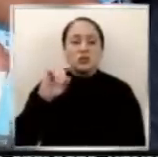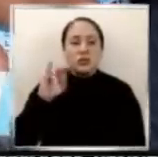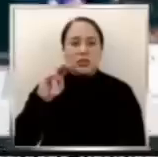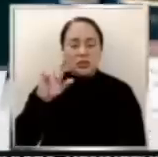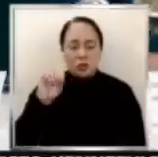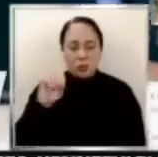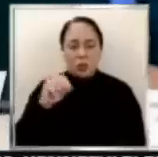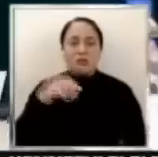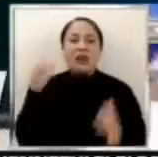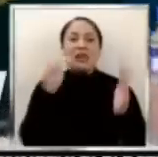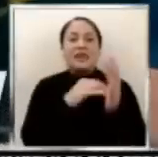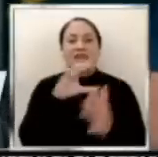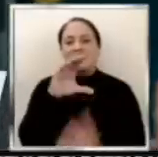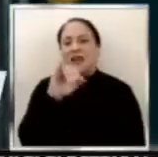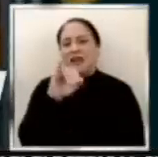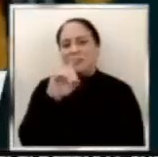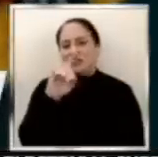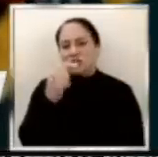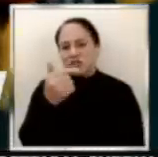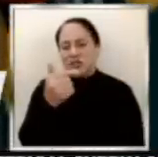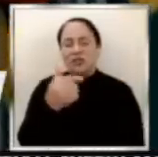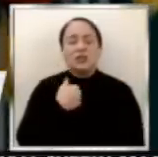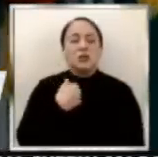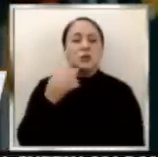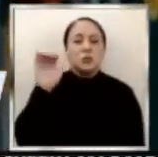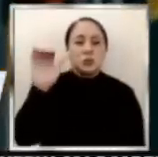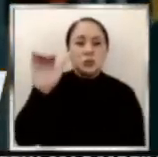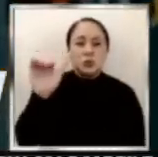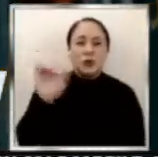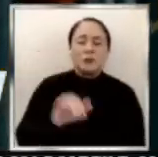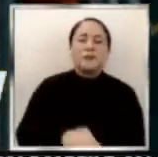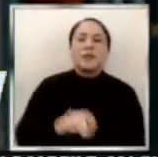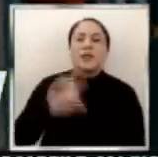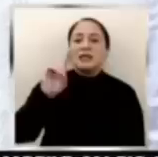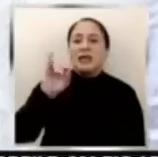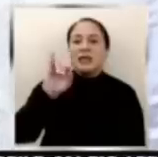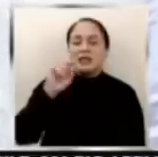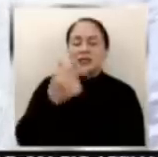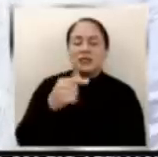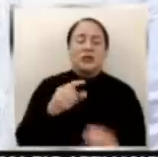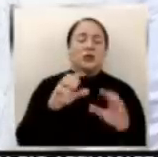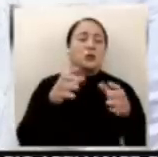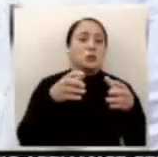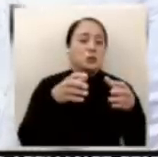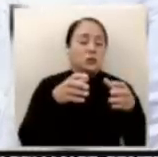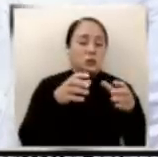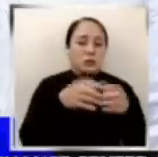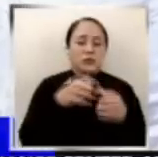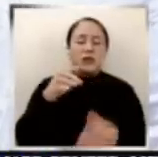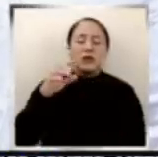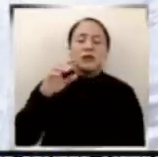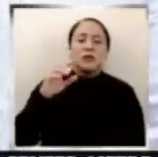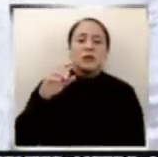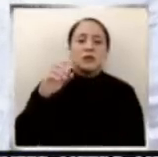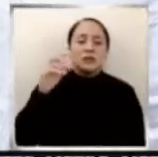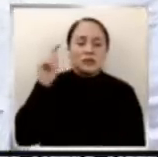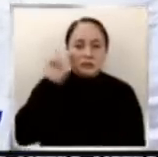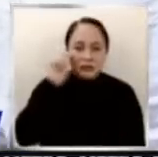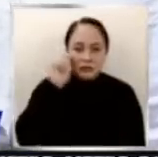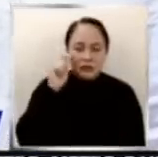CIDG. May panawagan din sa Interior Secretary ang kampo ni Teves. Under niyo po ang mga